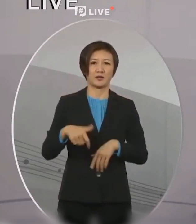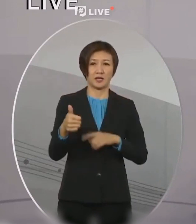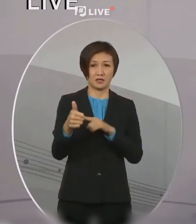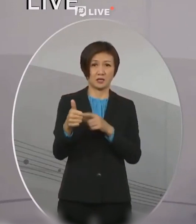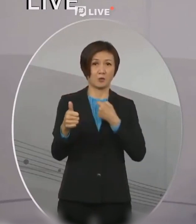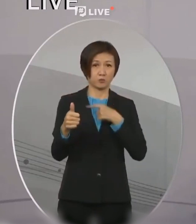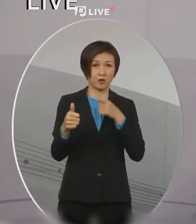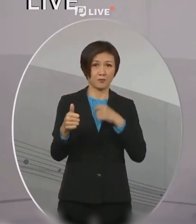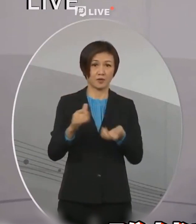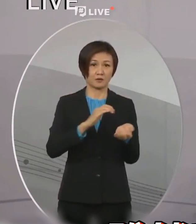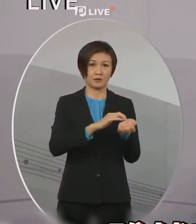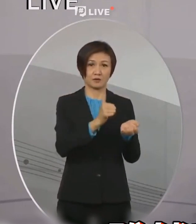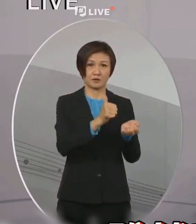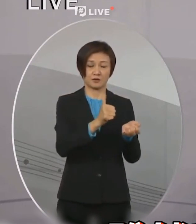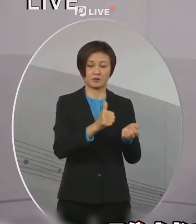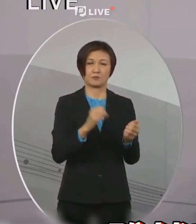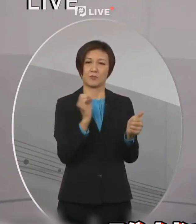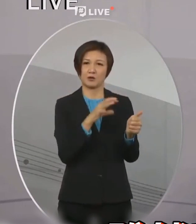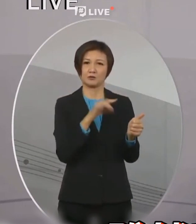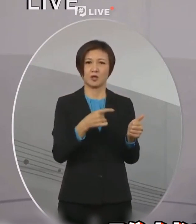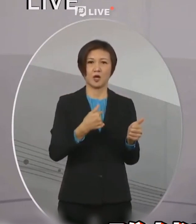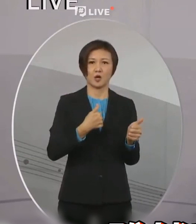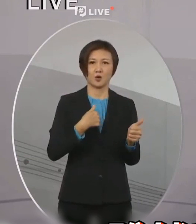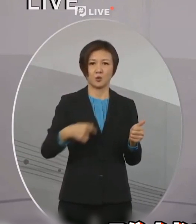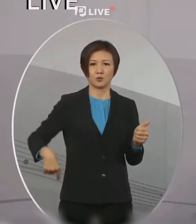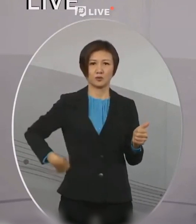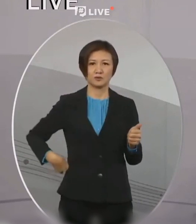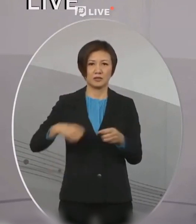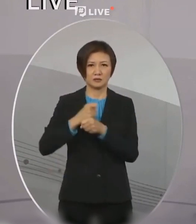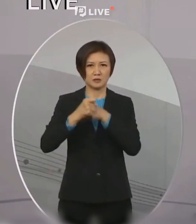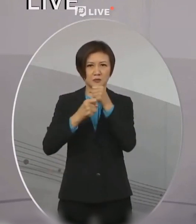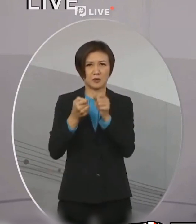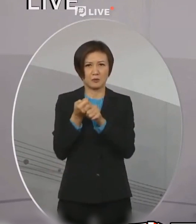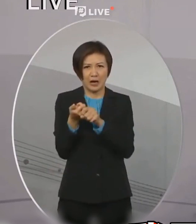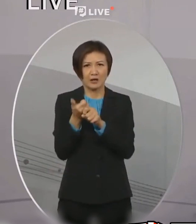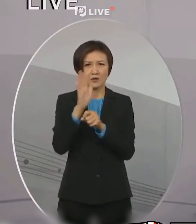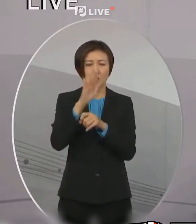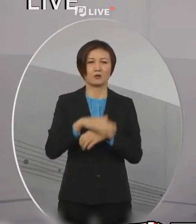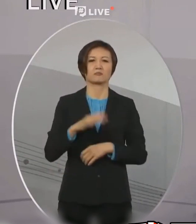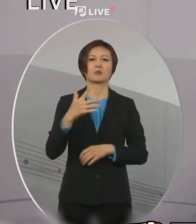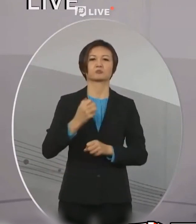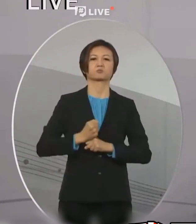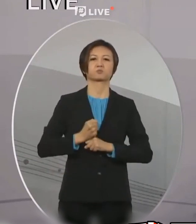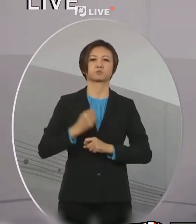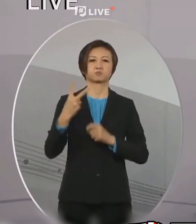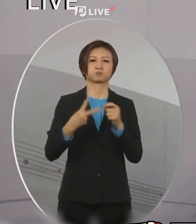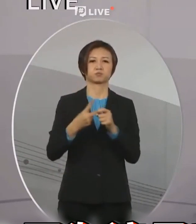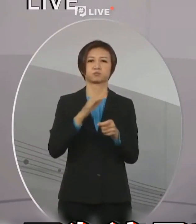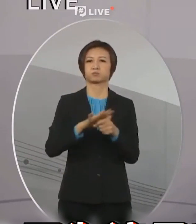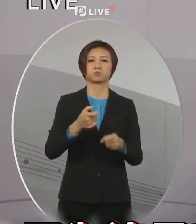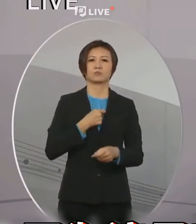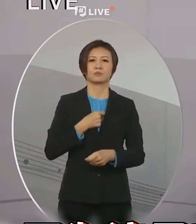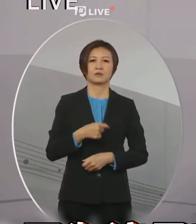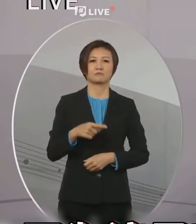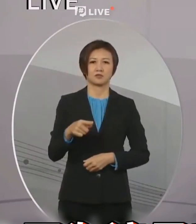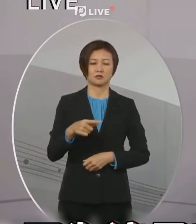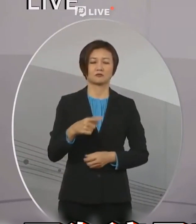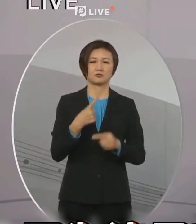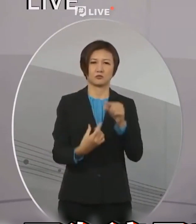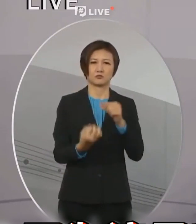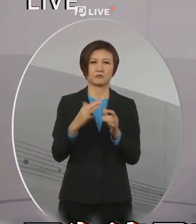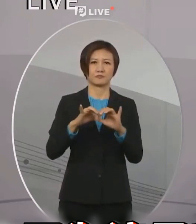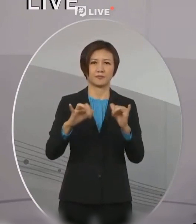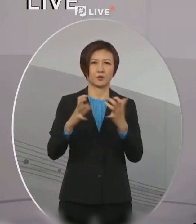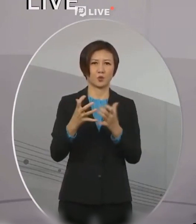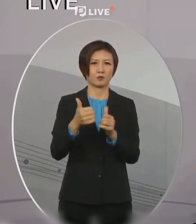愿意对医官说，虽然我有椎间盘突出，但是我要当完2年的兵，因为这是我身为中